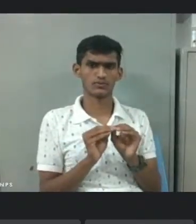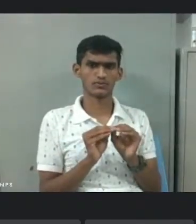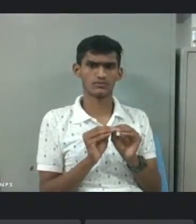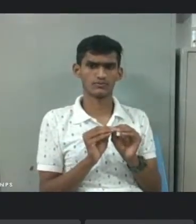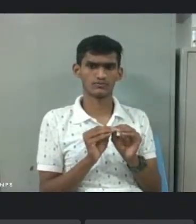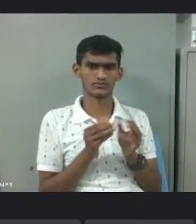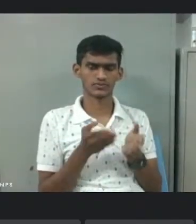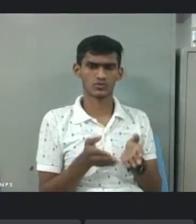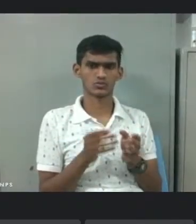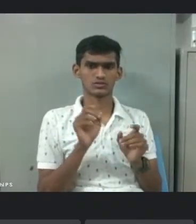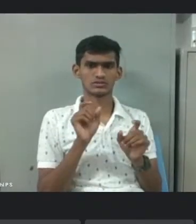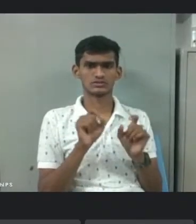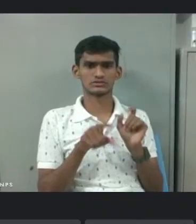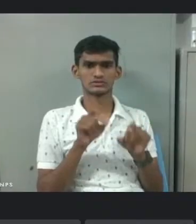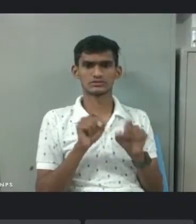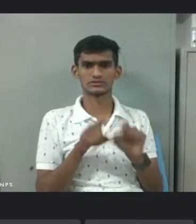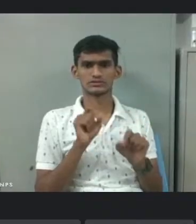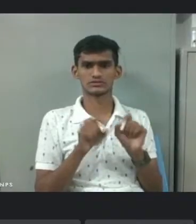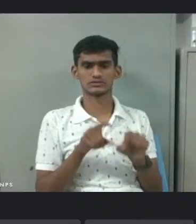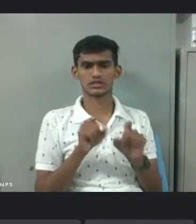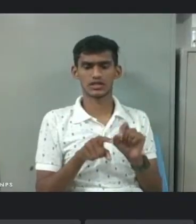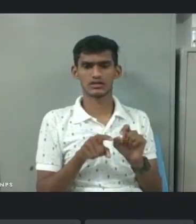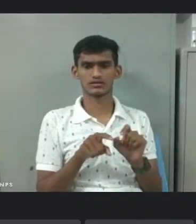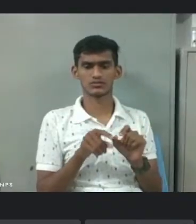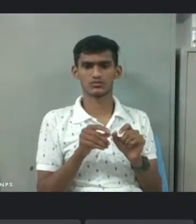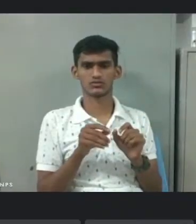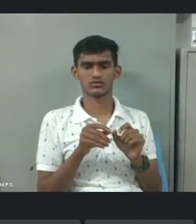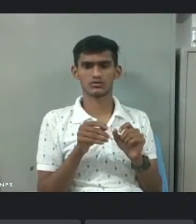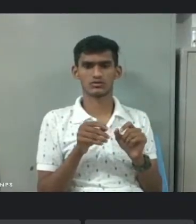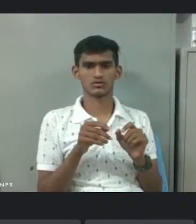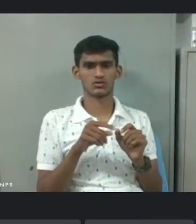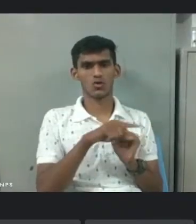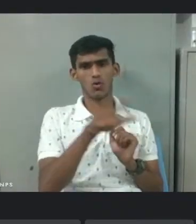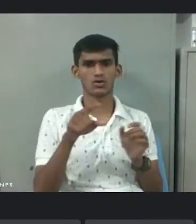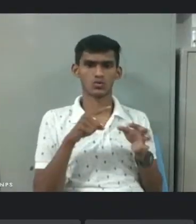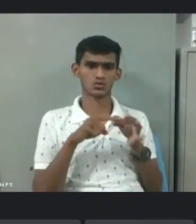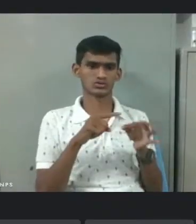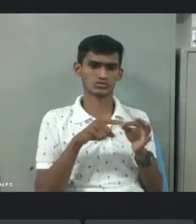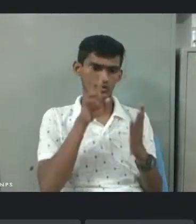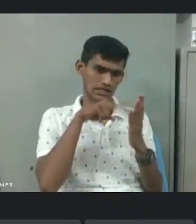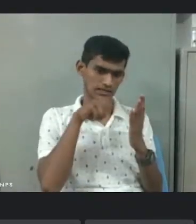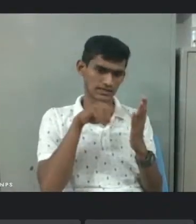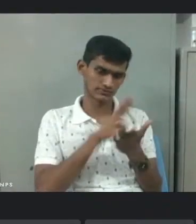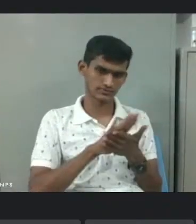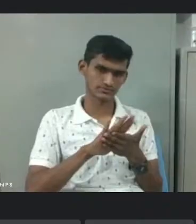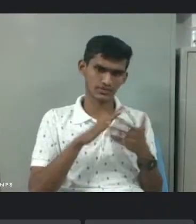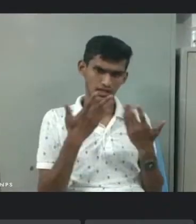നമ്മൾ ചാറ്റ് ബോക്സിലെ എല്ലാ ക്വസ്റ്റ്യൻസും അറ്റൻഡ് ചെയ്തിട്ടുണ്ട് ഡോക്ടർ. ആർക്കെങ്കിലും ചോദ്യങ്ങൾ ഉണ്ടെങ്കിൽ ചോദിക്കാം.